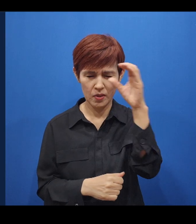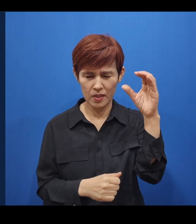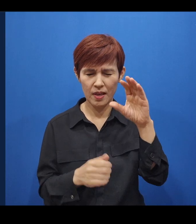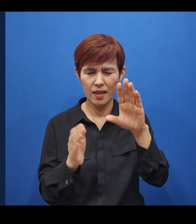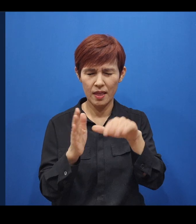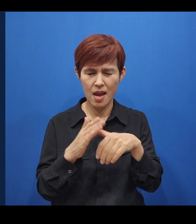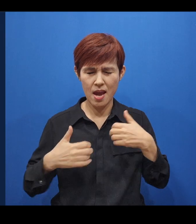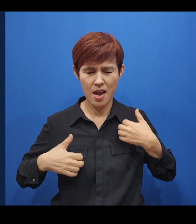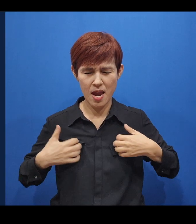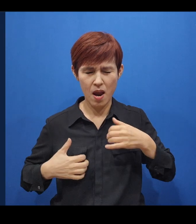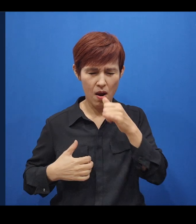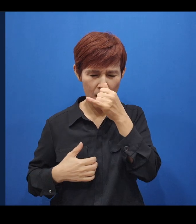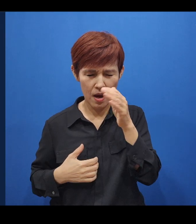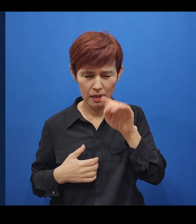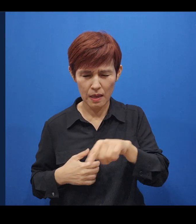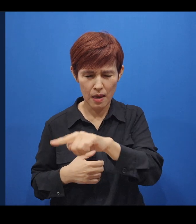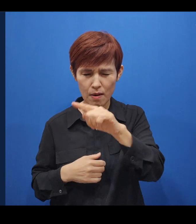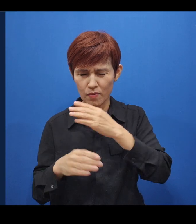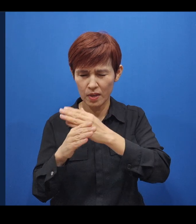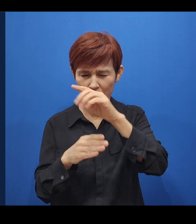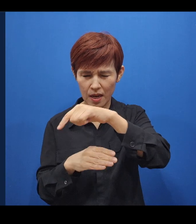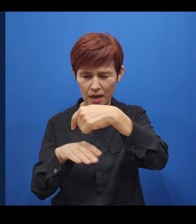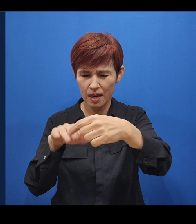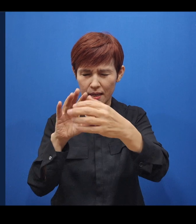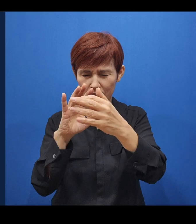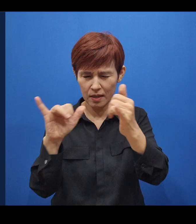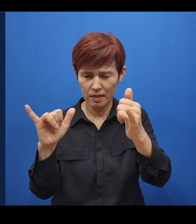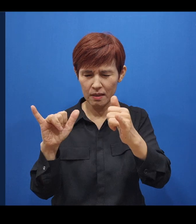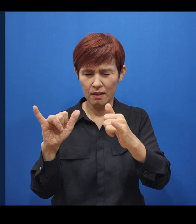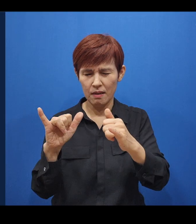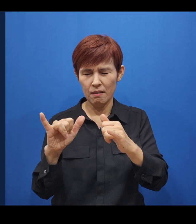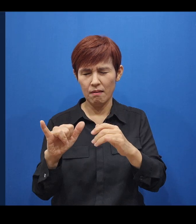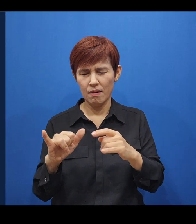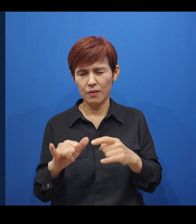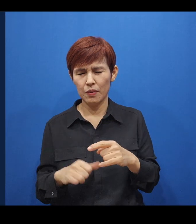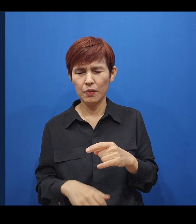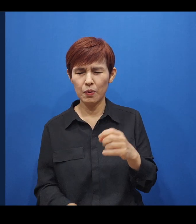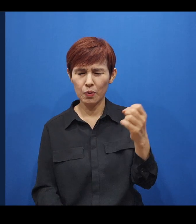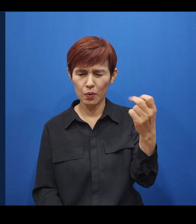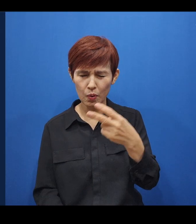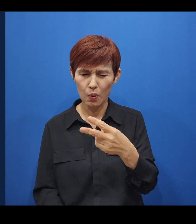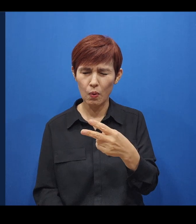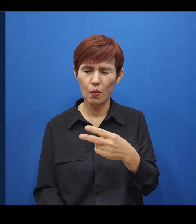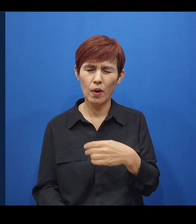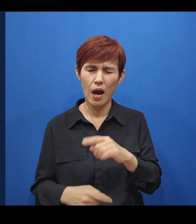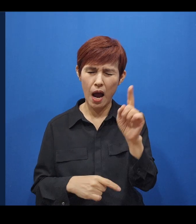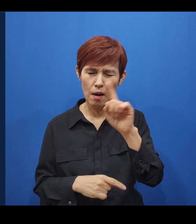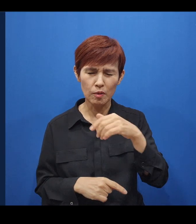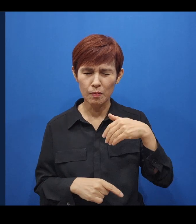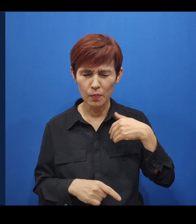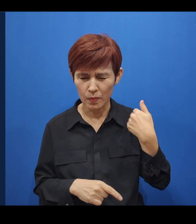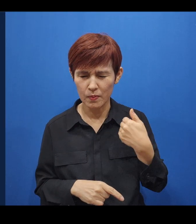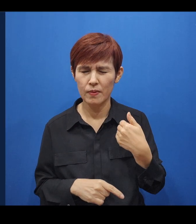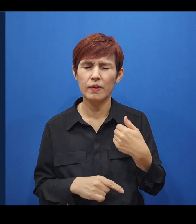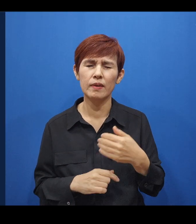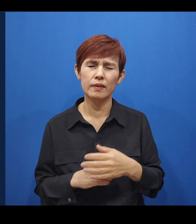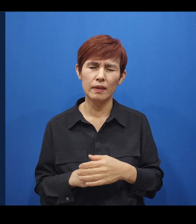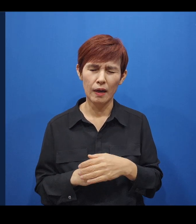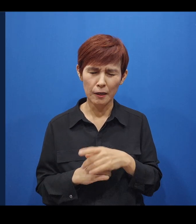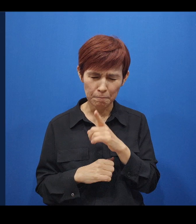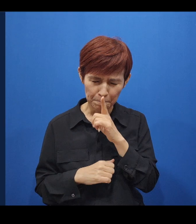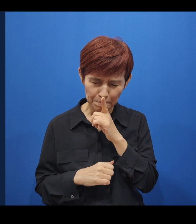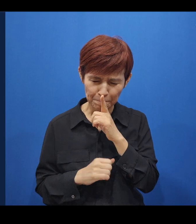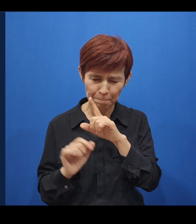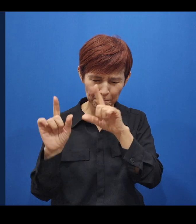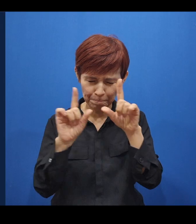이렇게 즐거워하는데 하나님, 북한의 동포들, 지하교회 성도들 아무것도 알지 못한 채 있습니다. 그저 숨죽이고